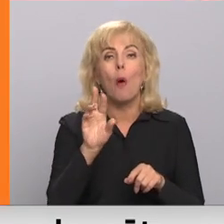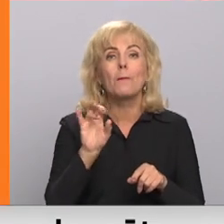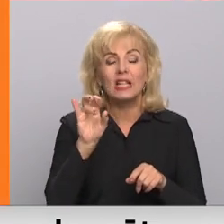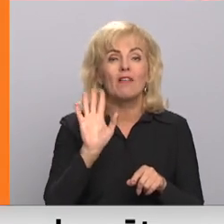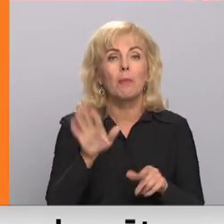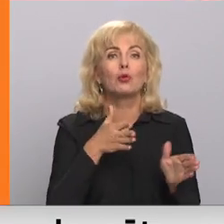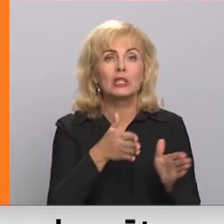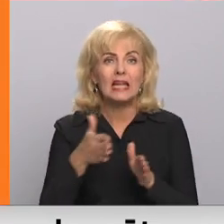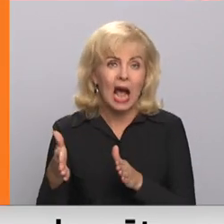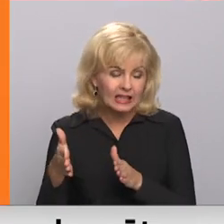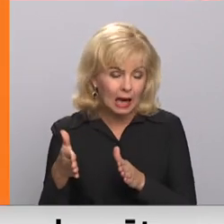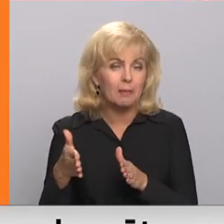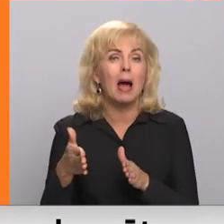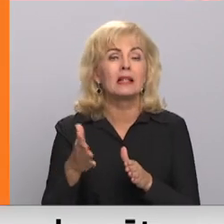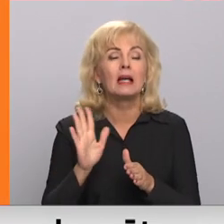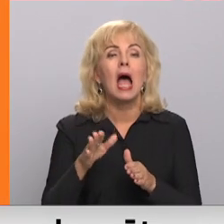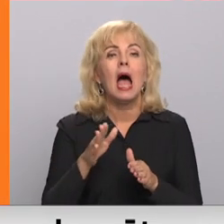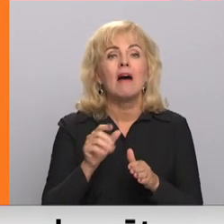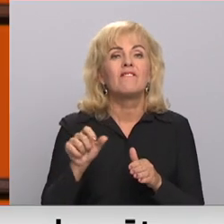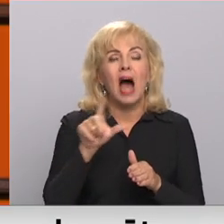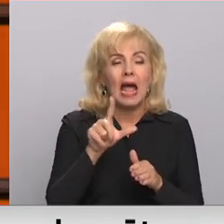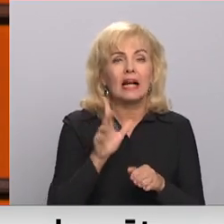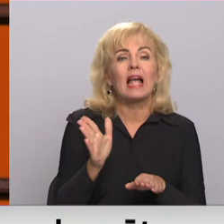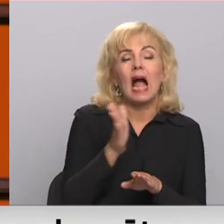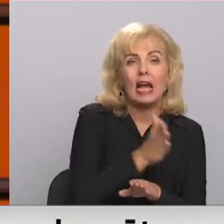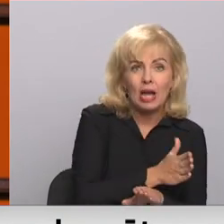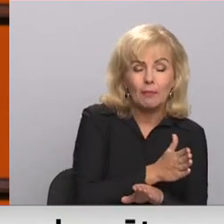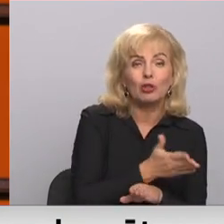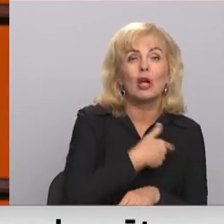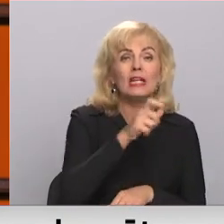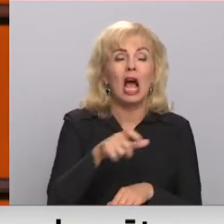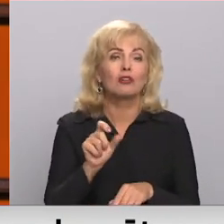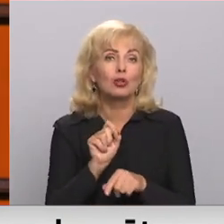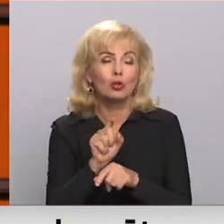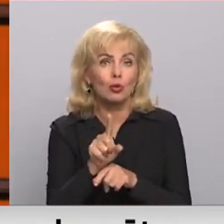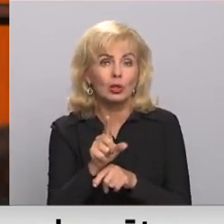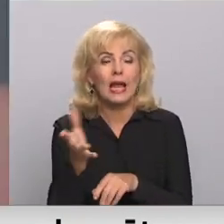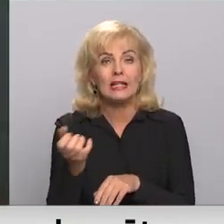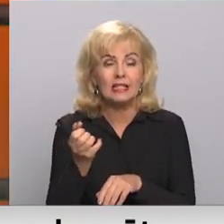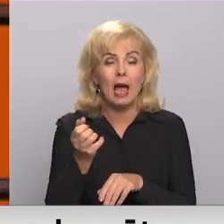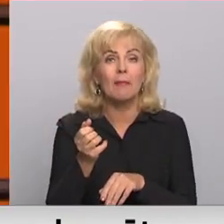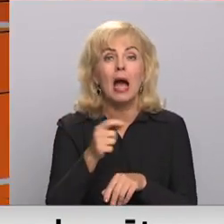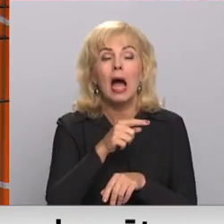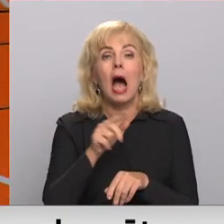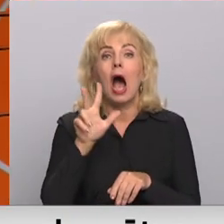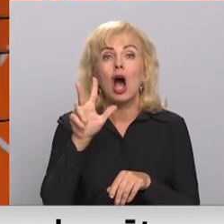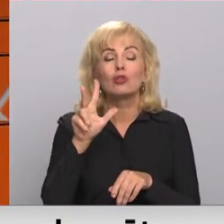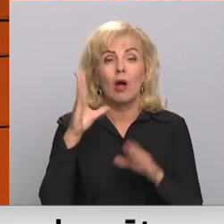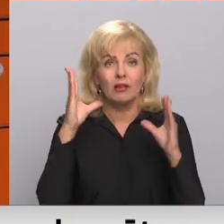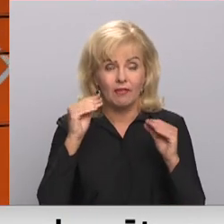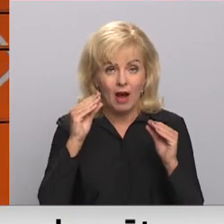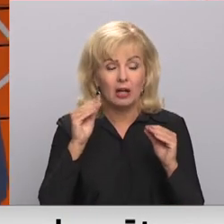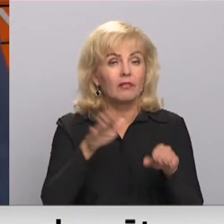ietekmēta daudz skarbāk nekā iepriekš, tas saistīts ar faktu, ka vēlākais brīdis, kad iedzīvotājs savus sūtījumus var izņemt, ir 8 vakarā, līdz ar to pakumāti var